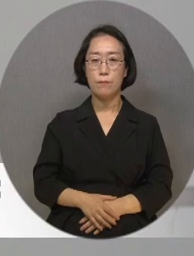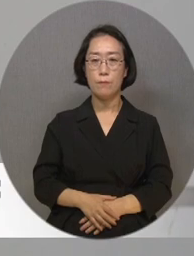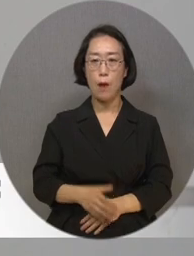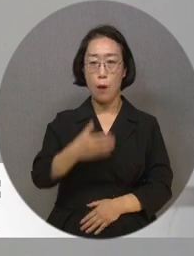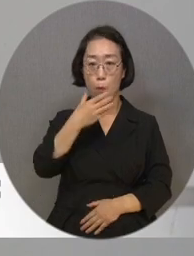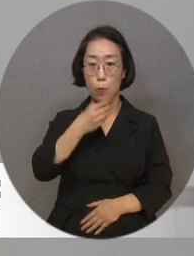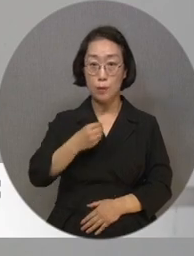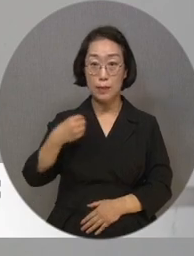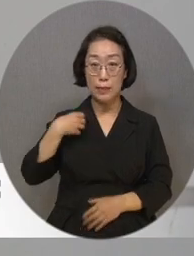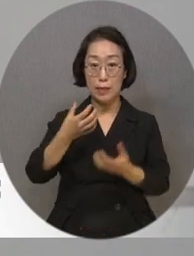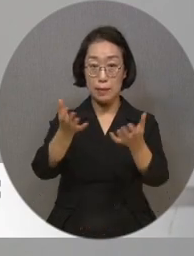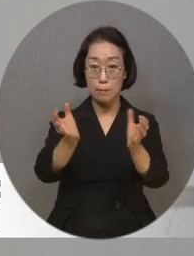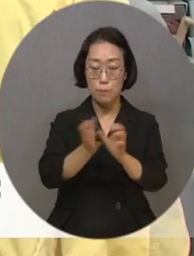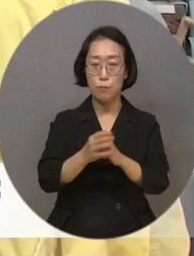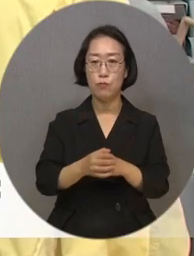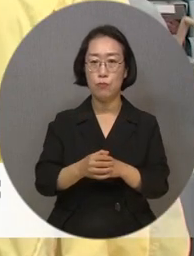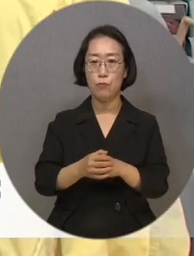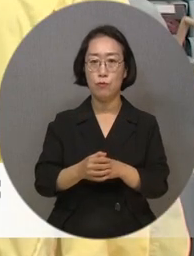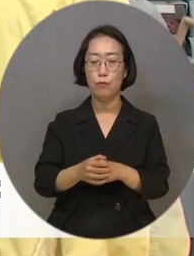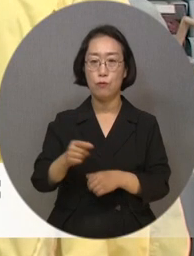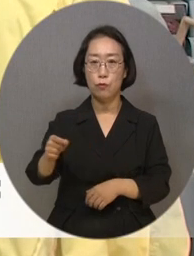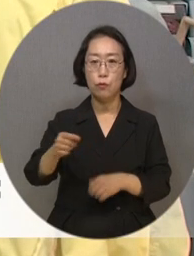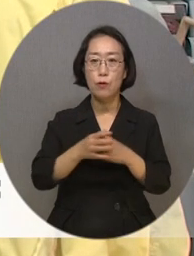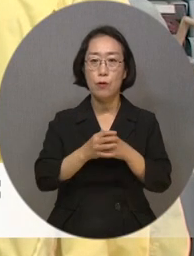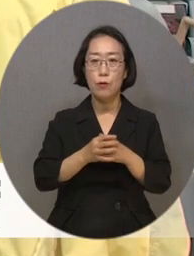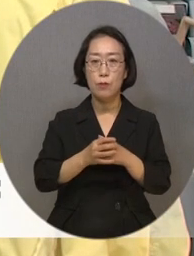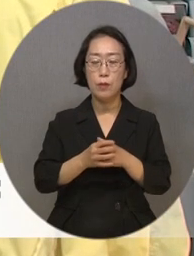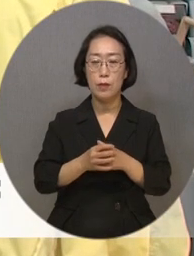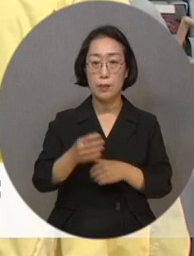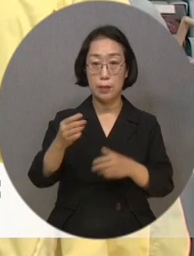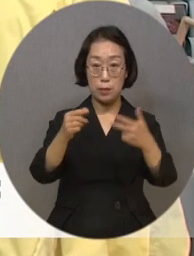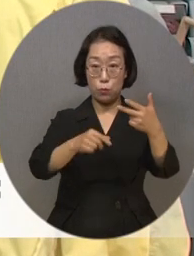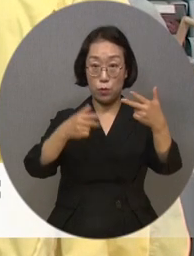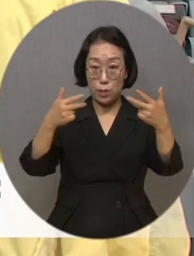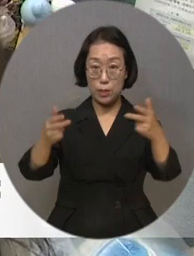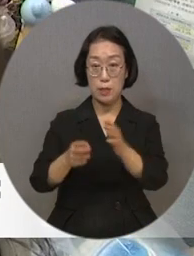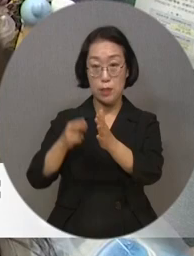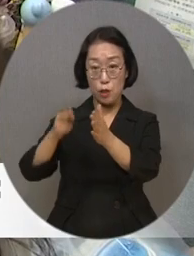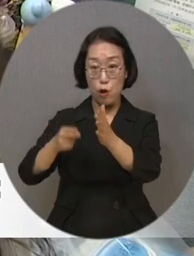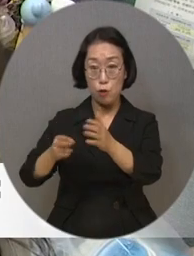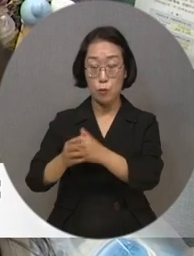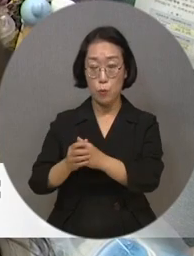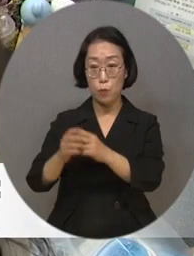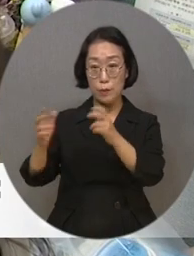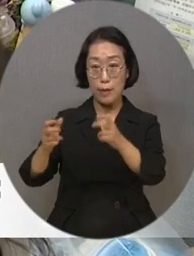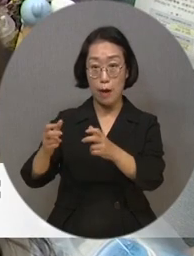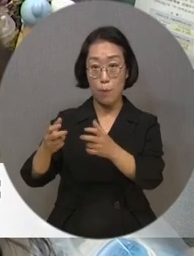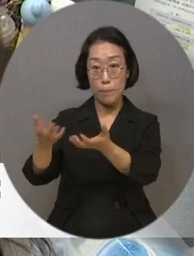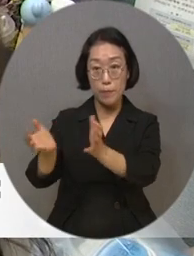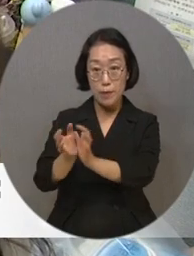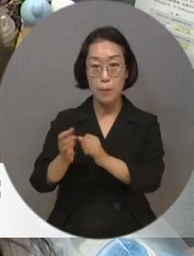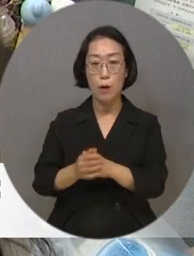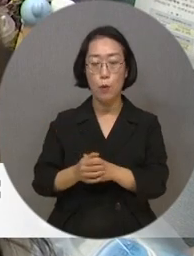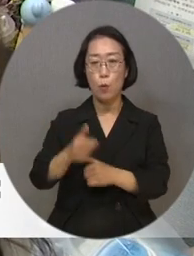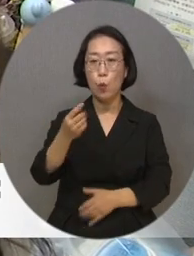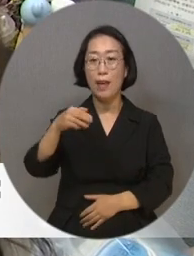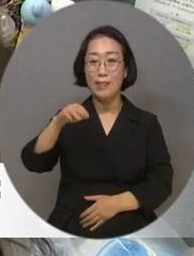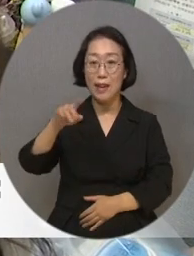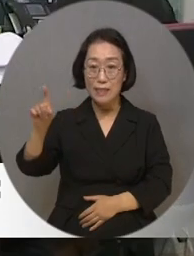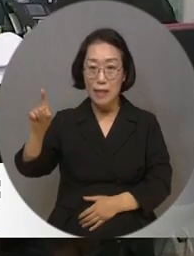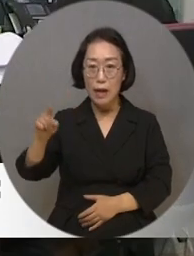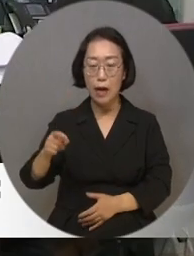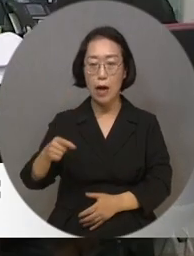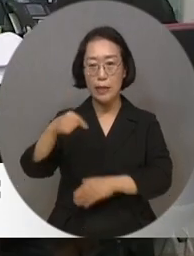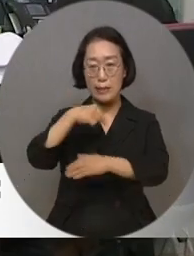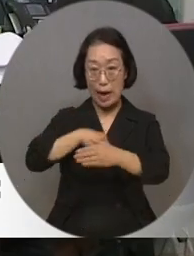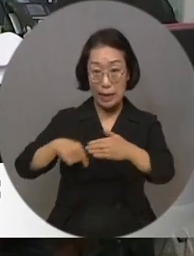보건복지부 국립장기조직혈액관리원은 지난 7일 한국철도공사 여객사업본부와 뇌사자 기증장기를 신속히 이송하기